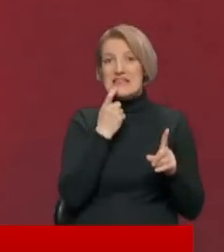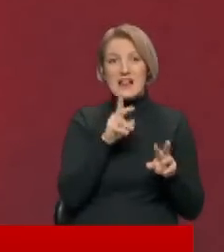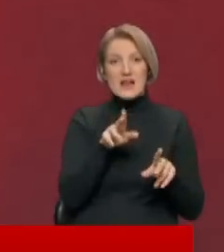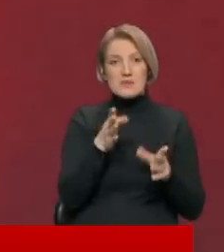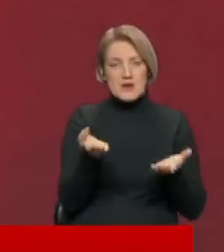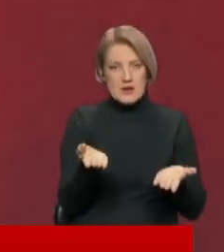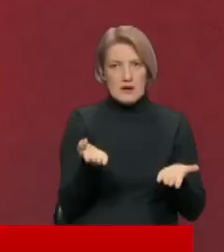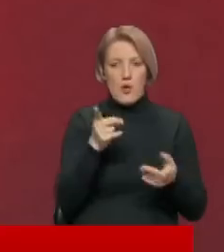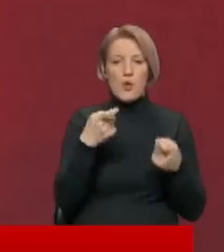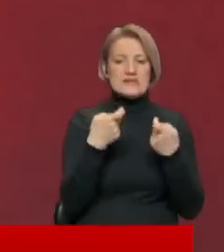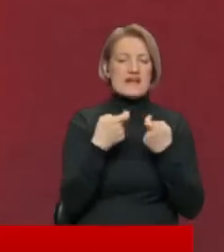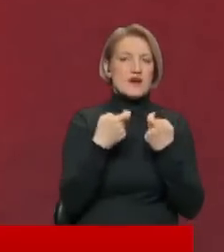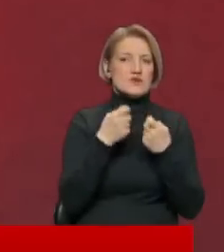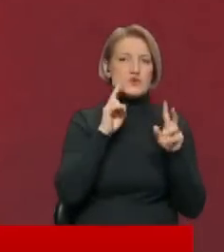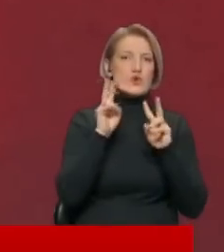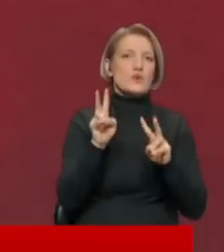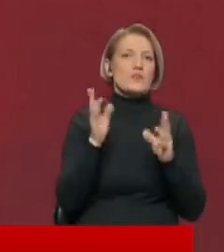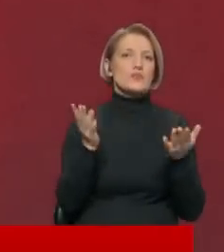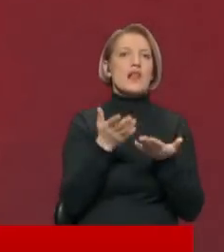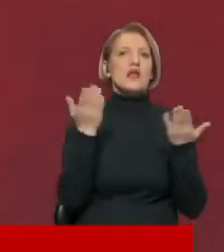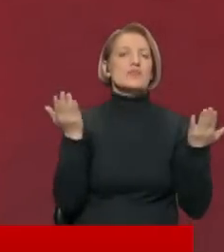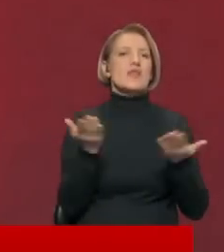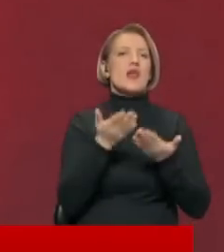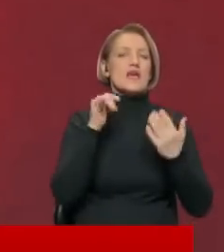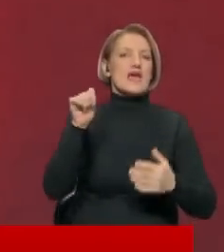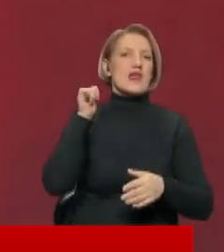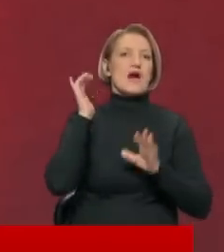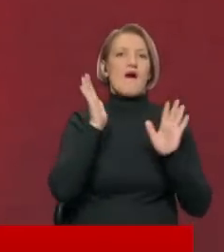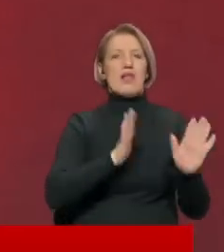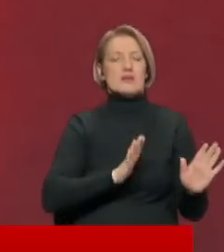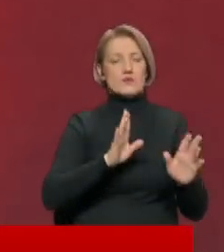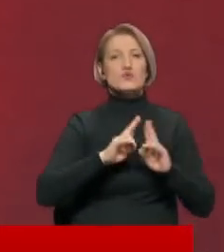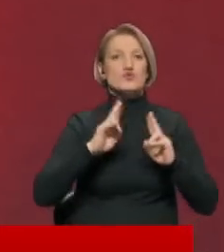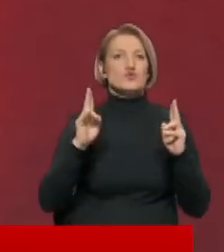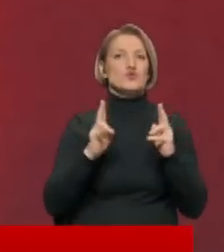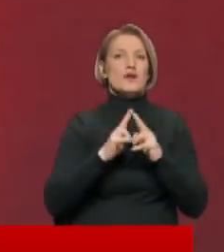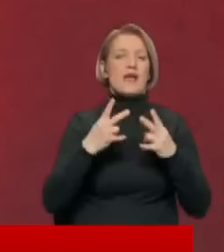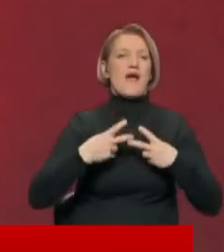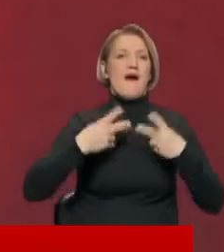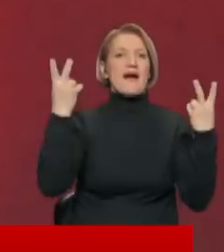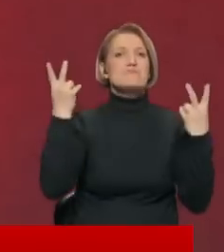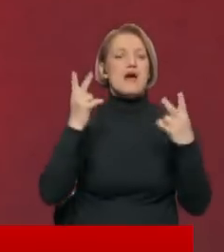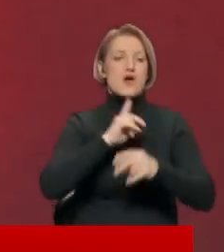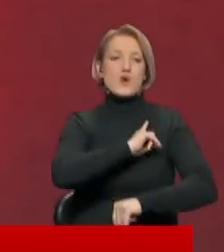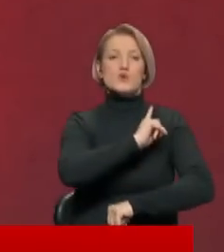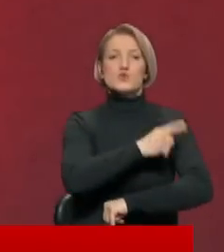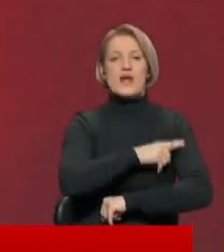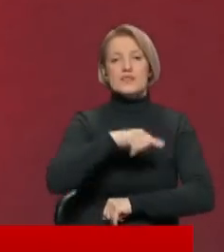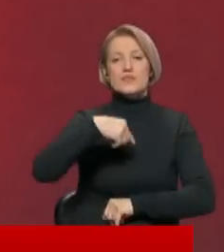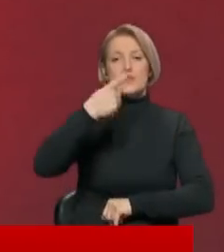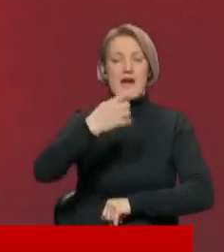artık o savaş görüntüsü neleri nelere geride bıraktık ama dünyada Egem en güçlerin diğer